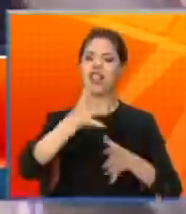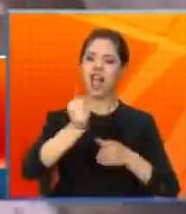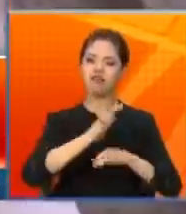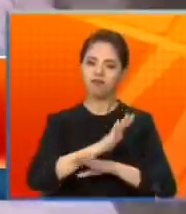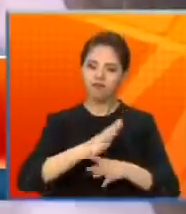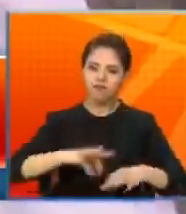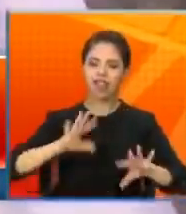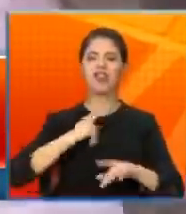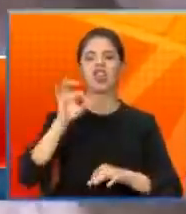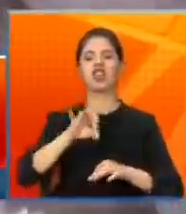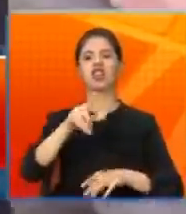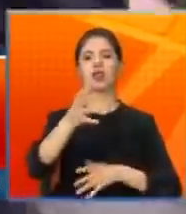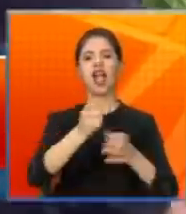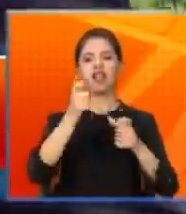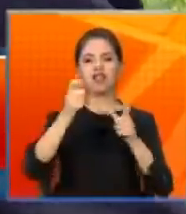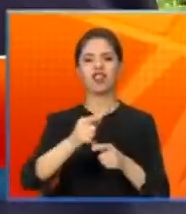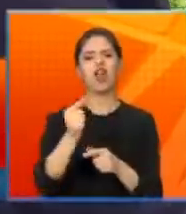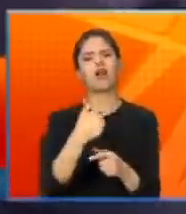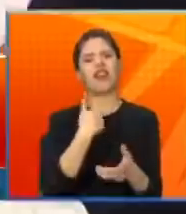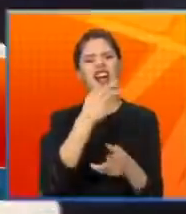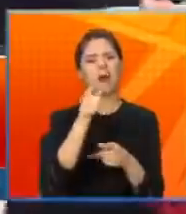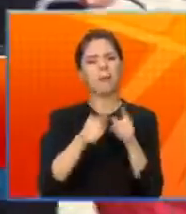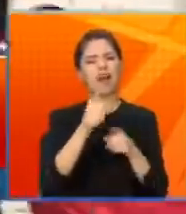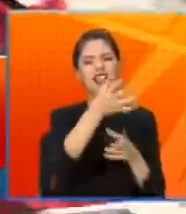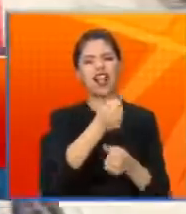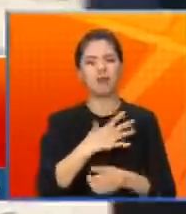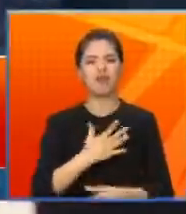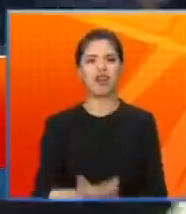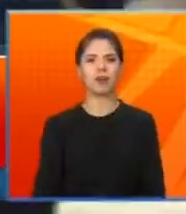yapmışsınız market mi kaldı ufak tefek bir şeyler alacağız pazarlar